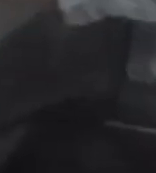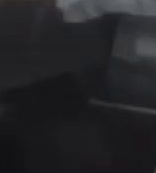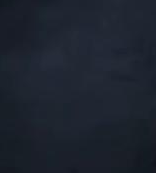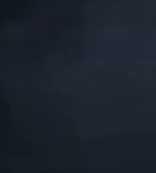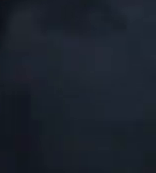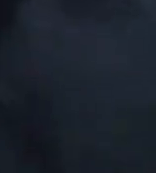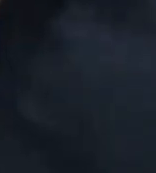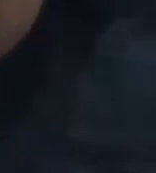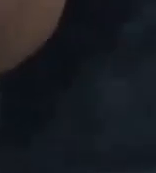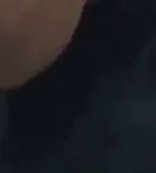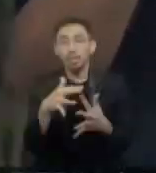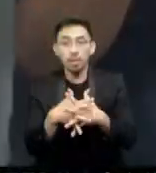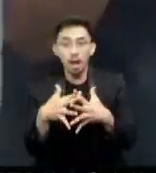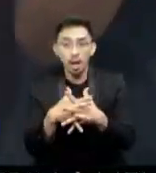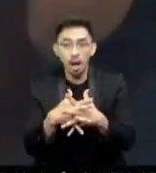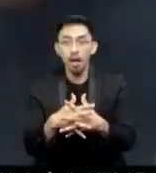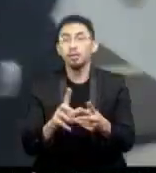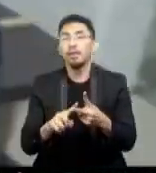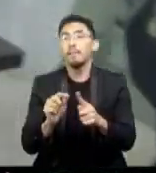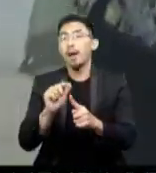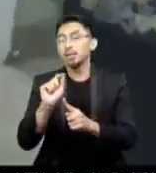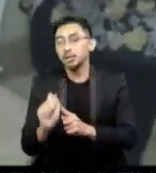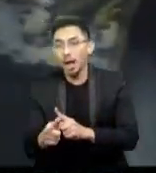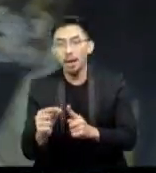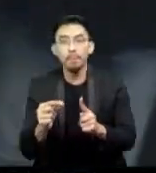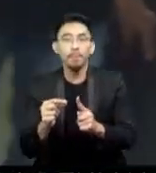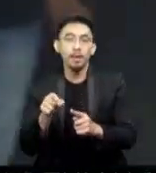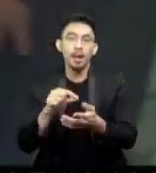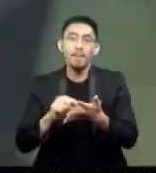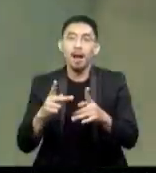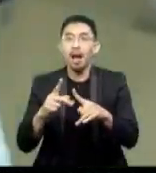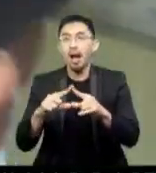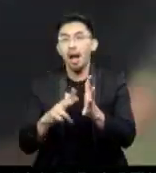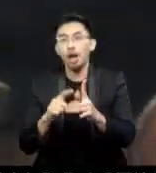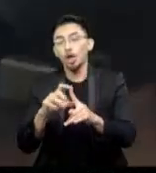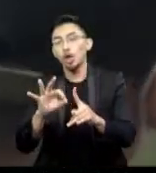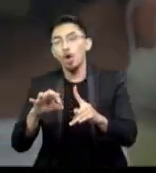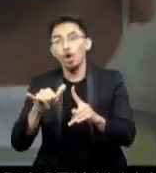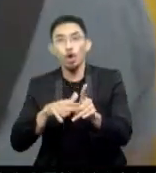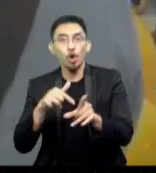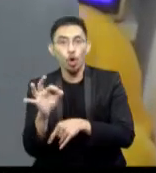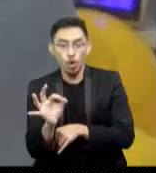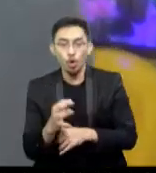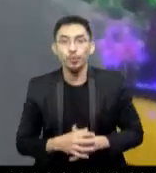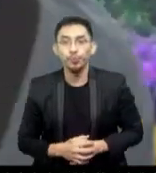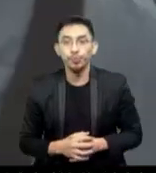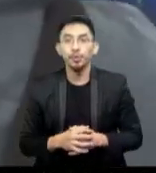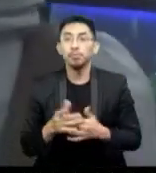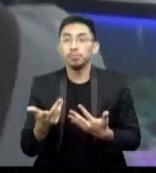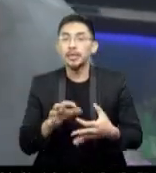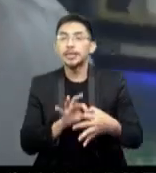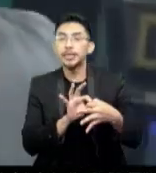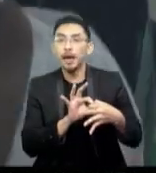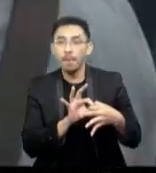dan biaya tunggakan pajak bumi dan bangunan milik Handoko Mintojo Raharjo. Dalam menjalankan aksinya, Hendra bekerja sama dengan